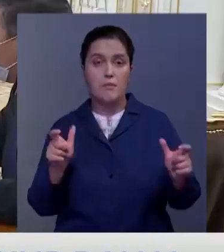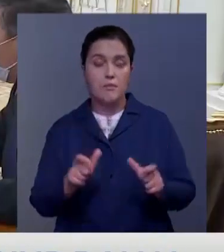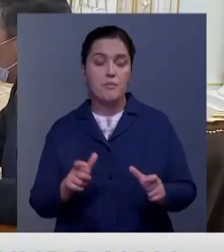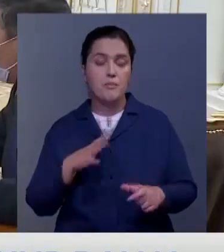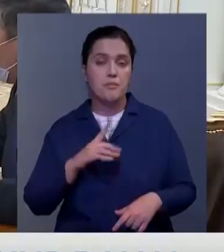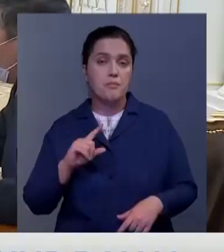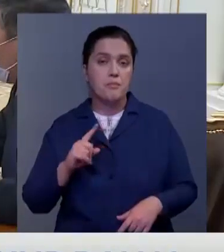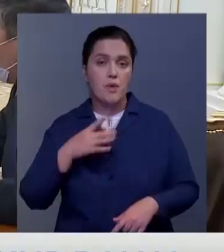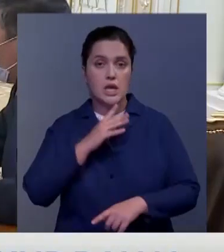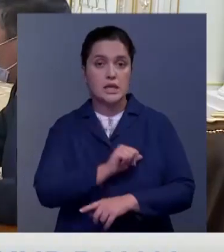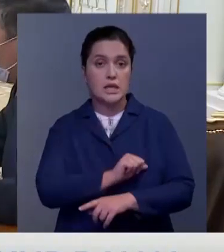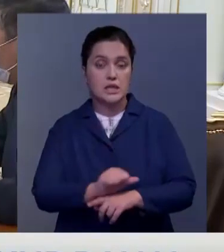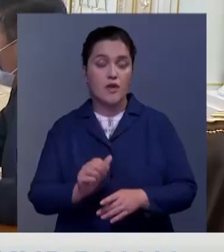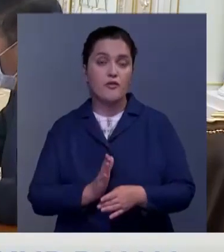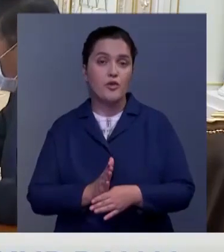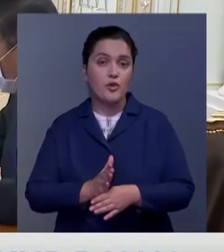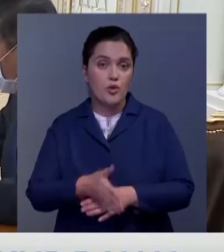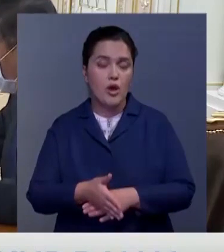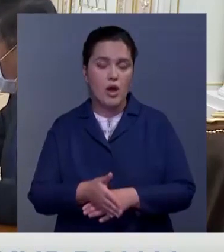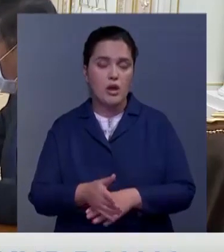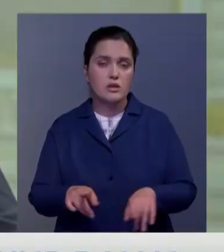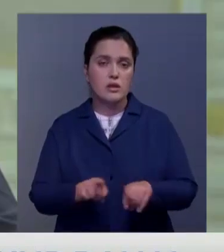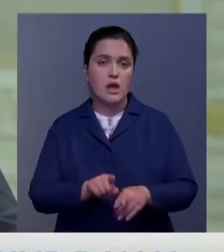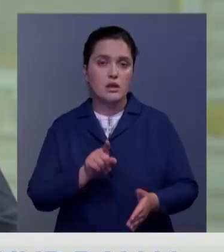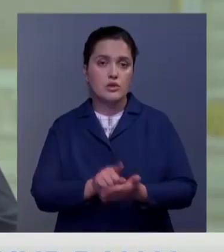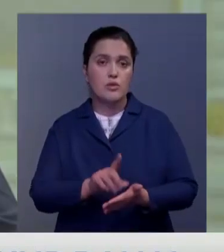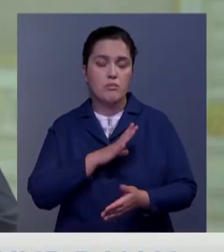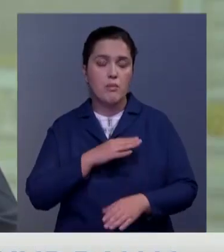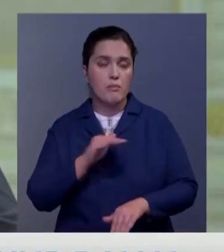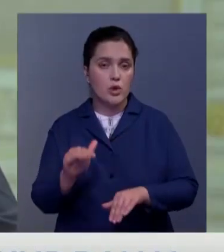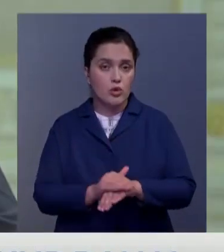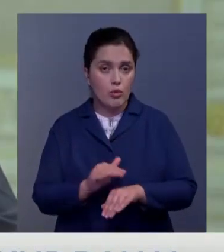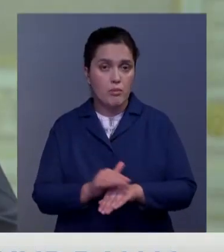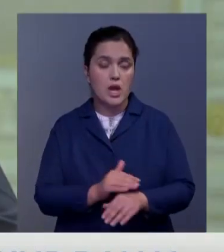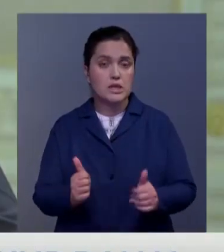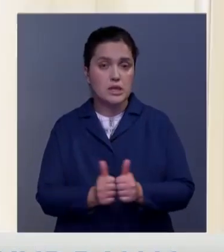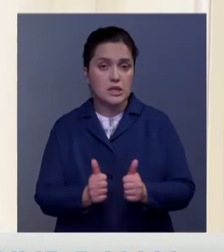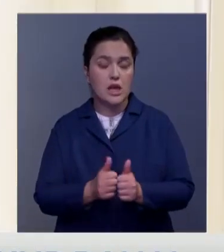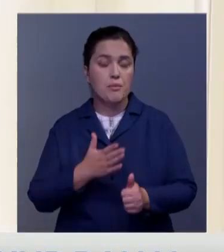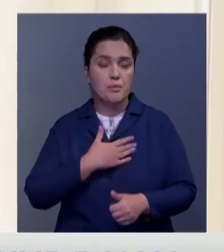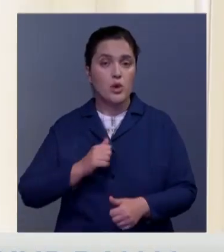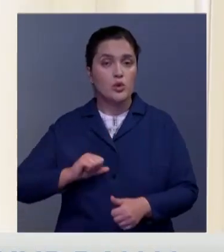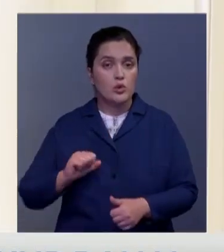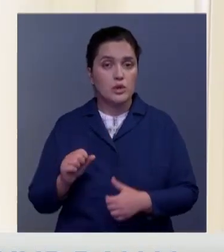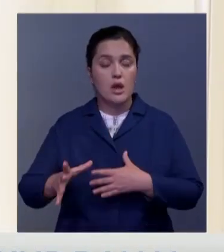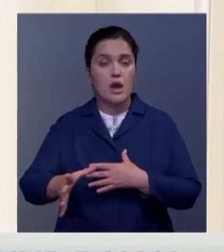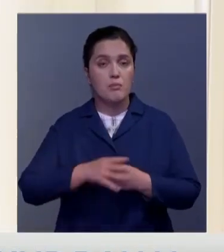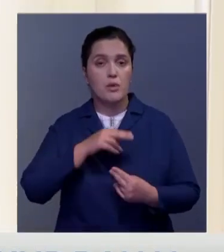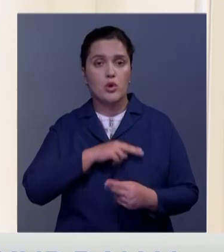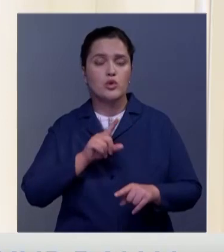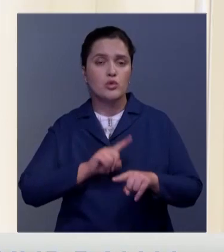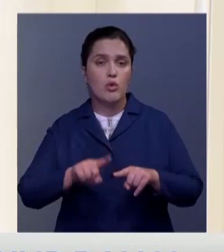первого иностранного гостя. Я думаю, так и должно быть, поскольку мы добрые соседи, мы друзья, мы партнеры. Уже скоро